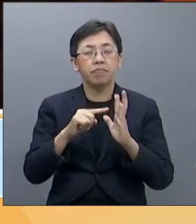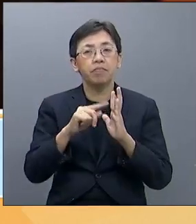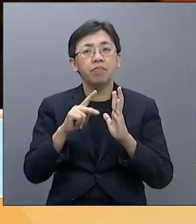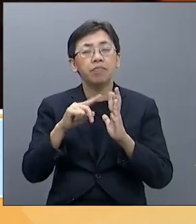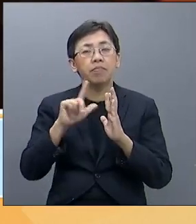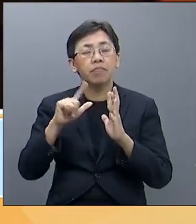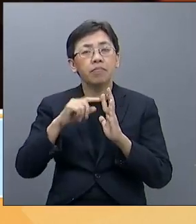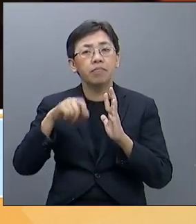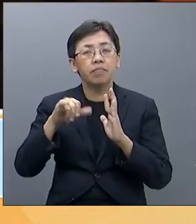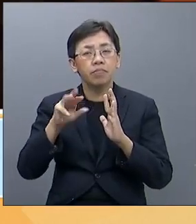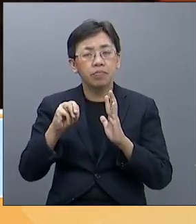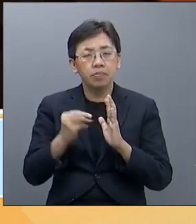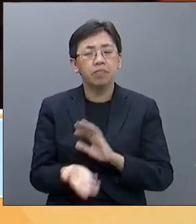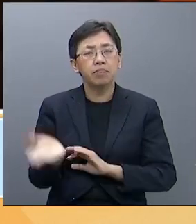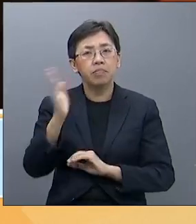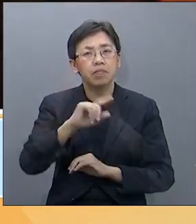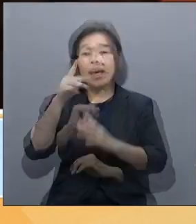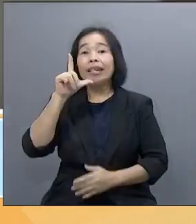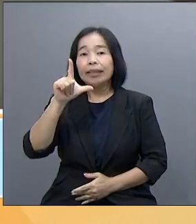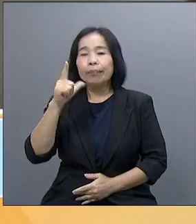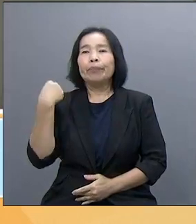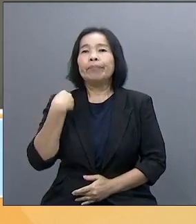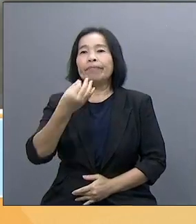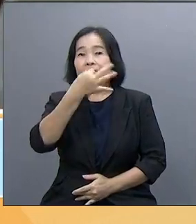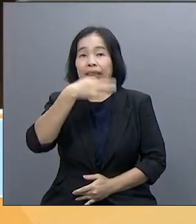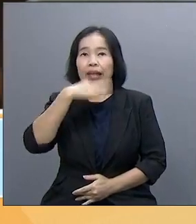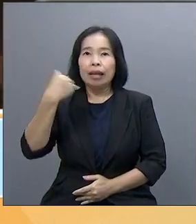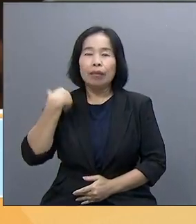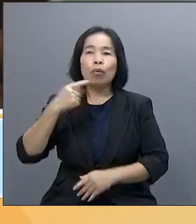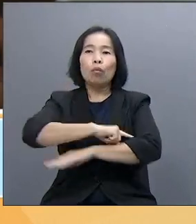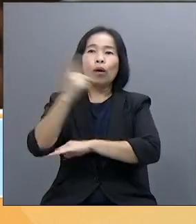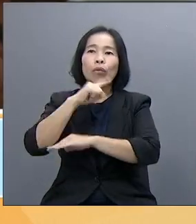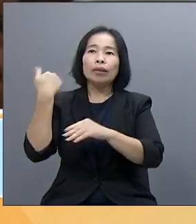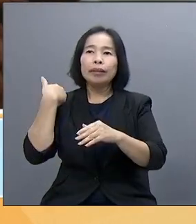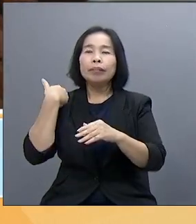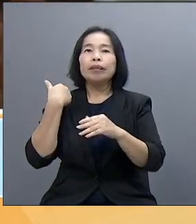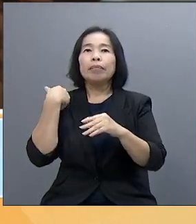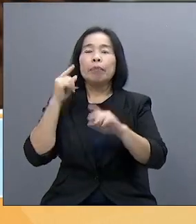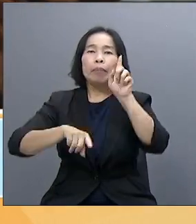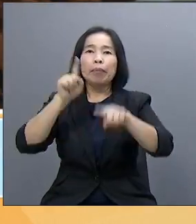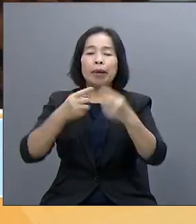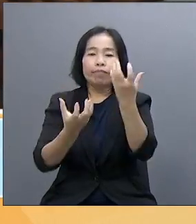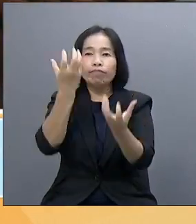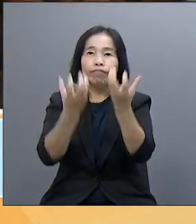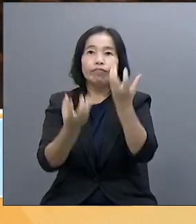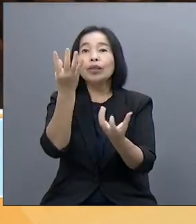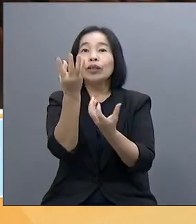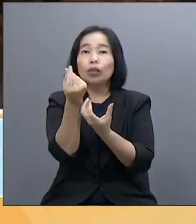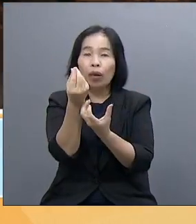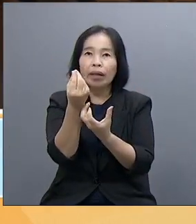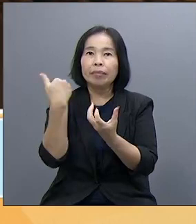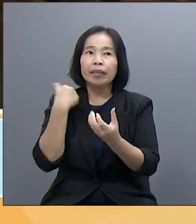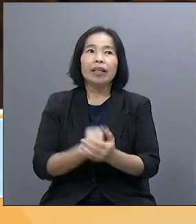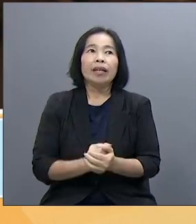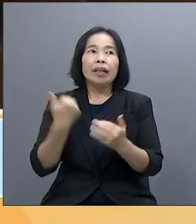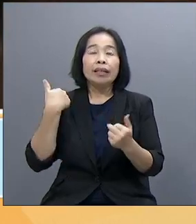าณสักถ้าจำไม่ง่ายก็สักพันมิลลิกรัมต่อวัน พันมิลลิกรัมนี่มันเปรียบเป็นอาหาร สักอะไรกี่อย่างกี่น้ำหนักฮะ ส่วน